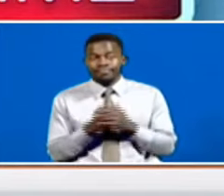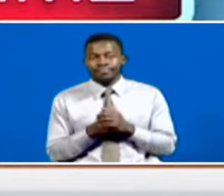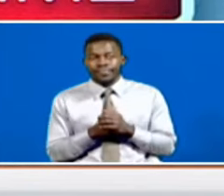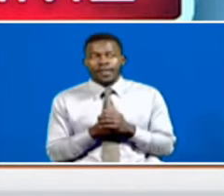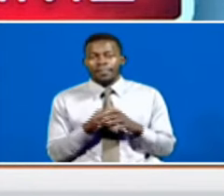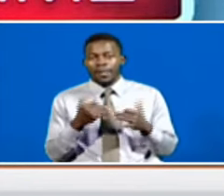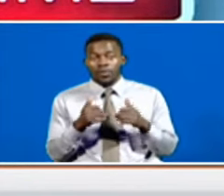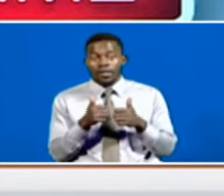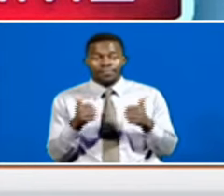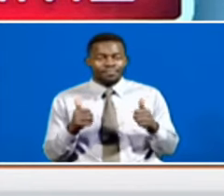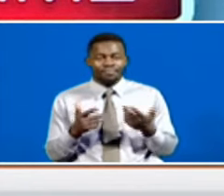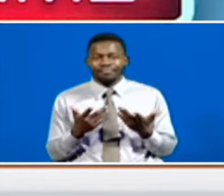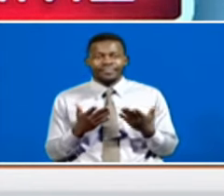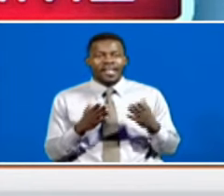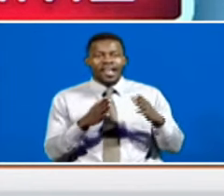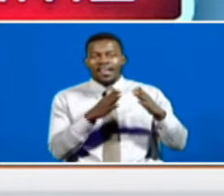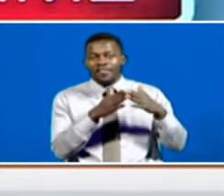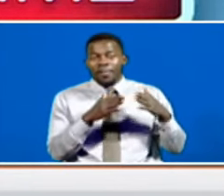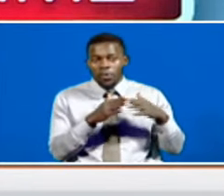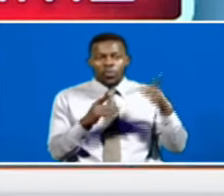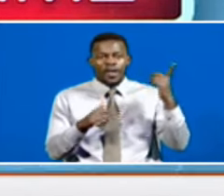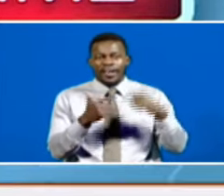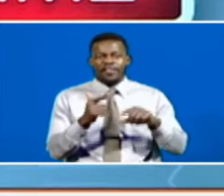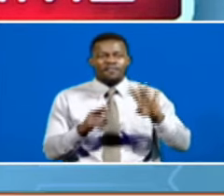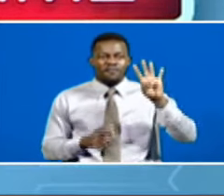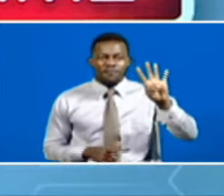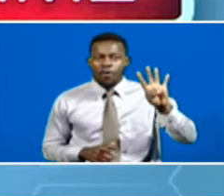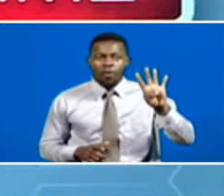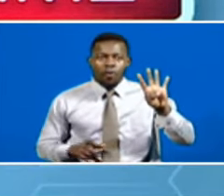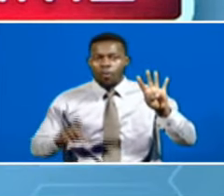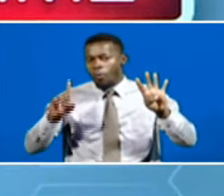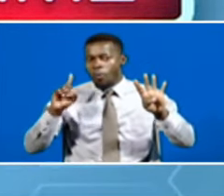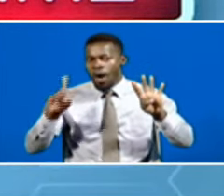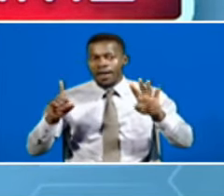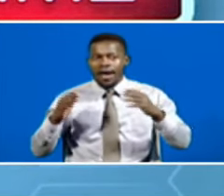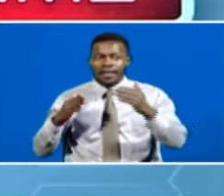And Liverpool is to a comfortable 4-1 win over Brentford to temporarily